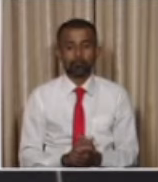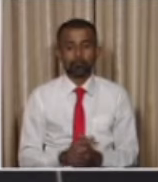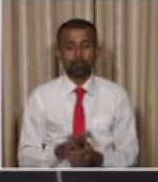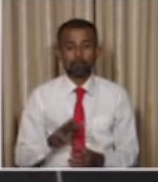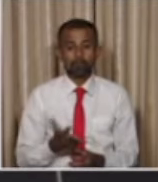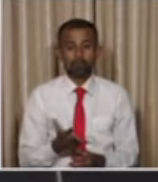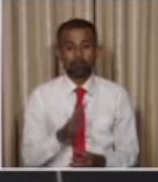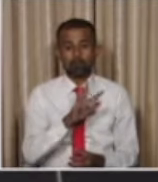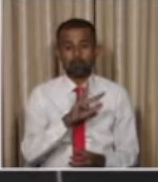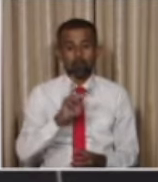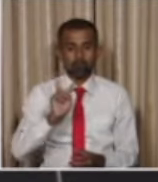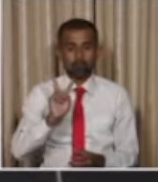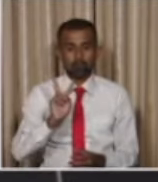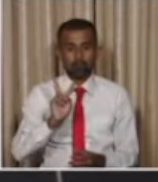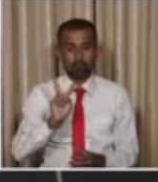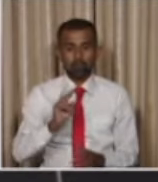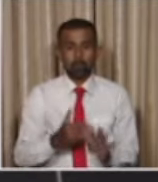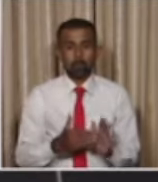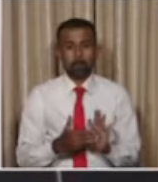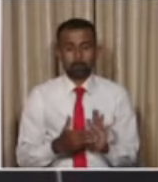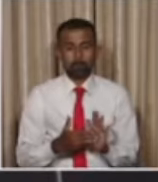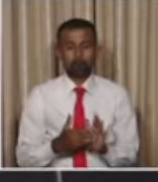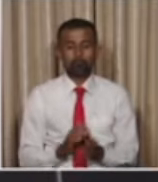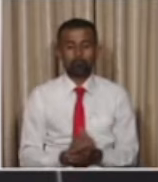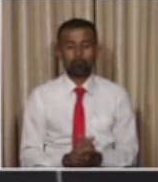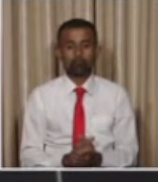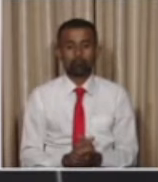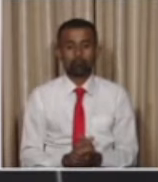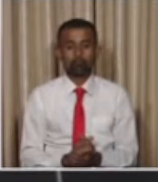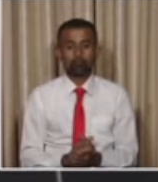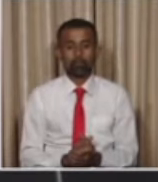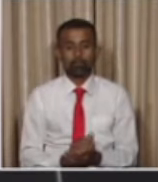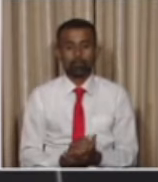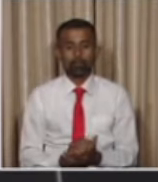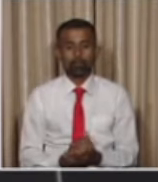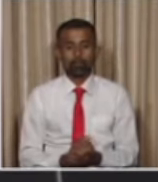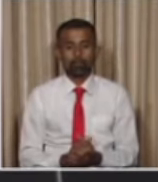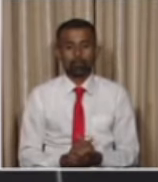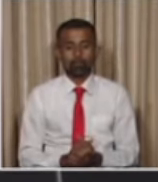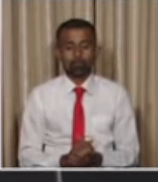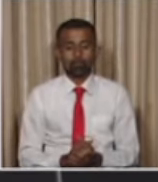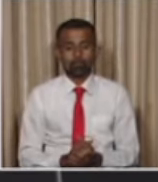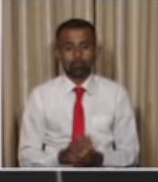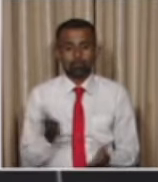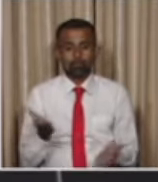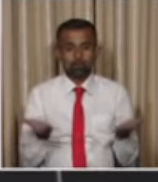992 මිලියන් වෙන් කරලා තියෙනවා. ඒකත් එක්ක